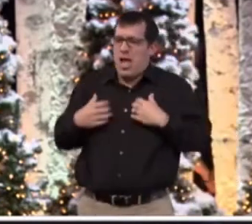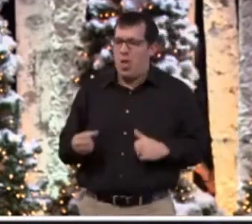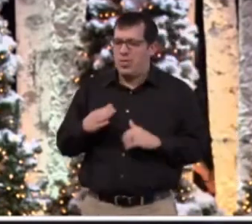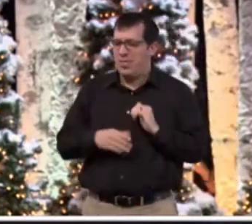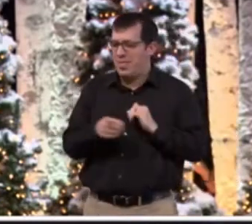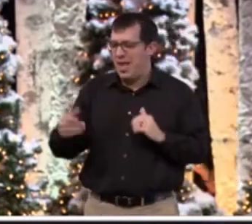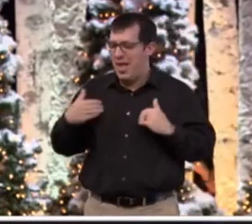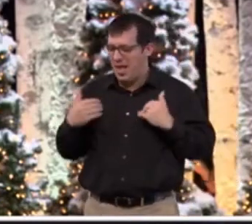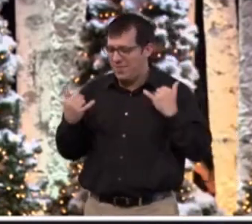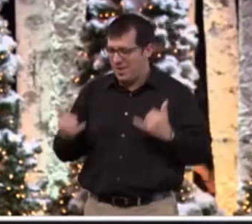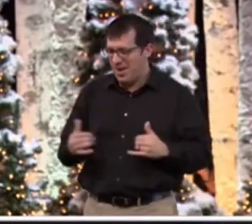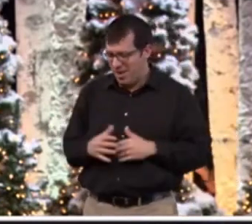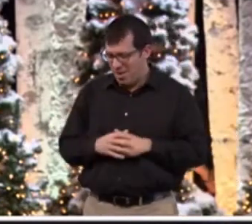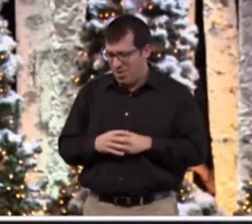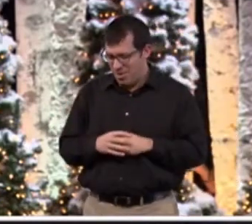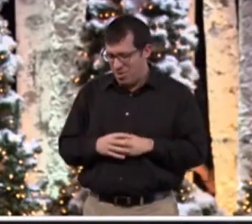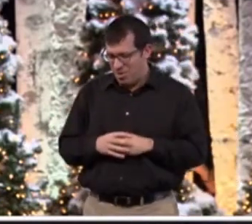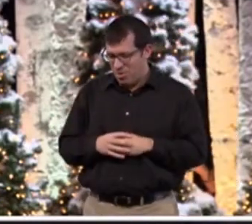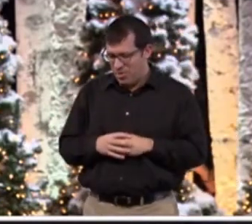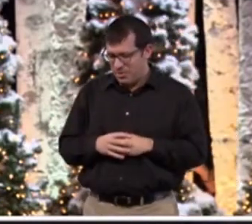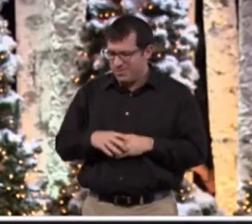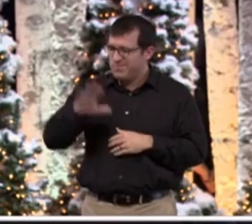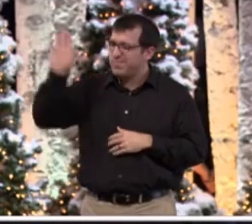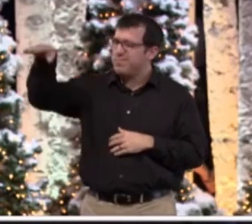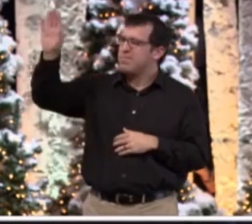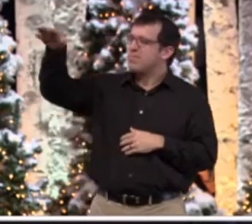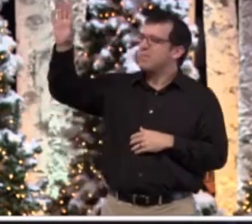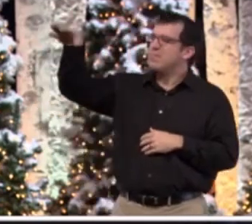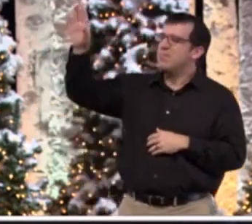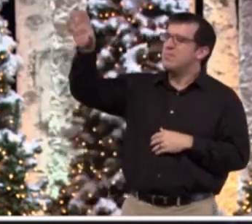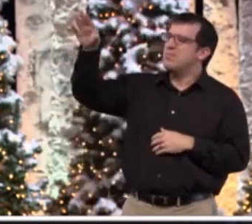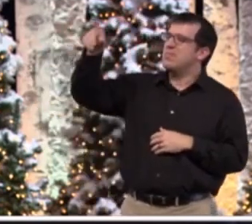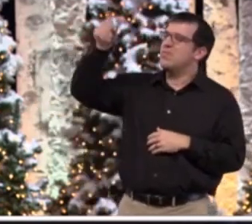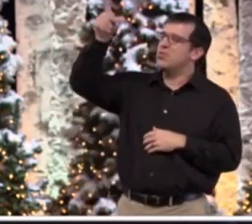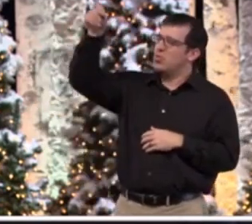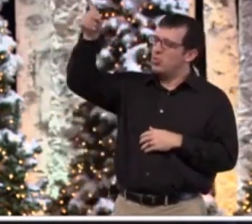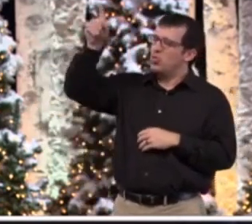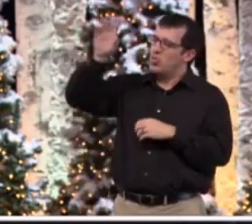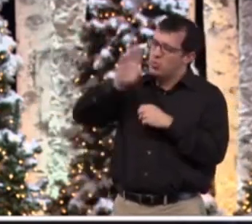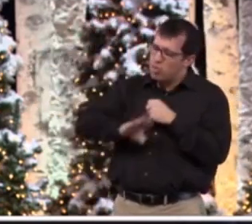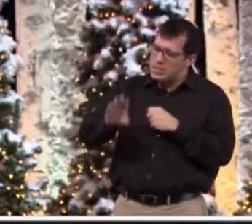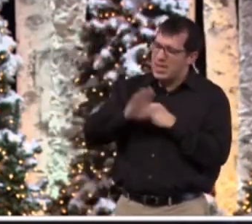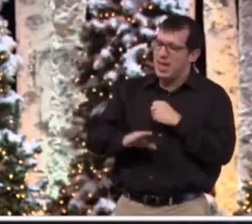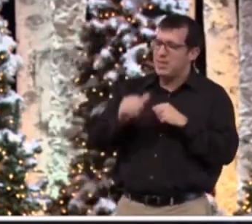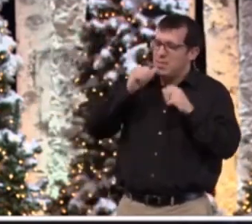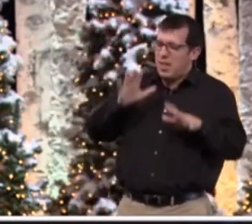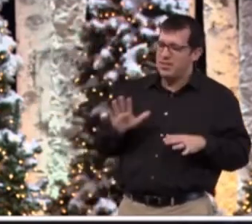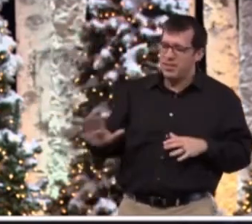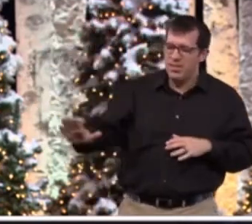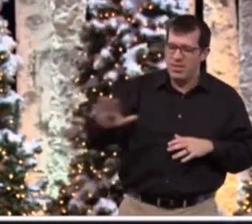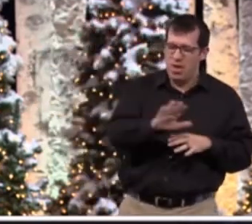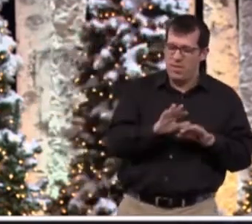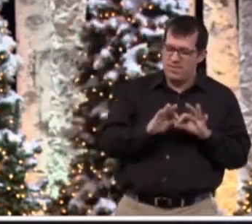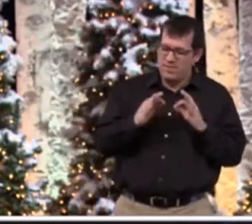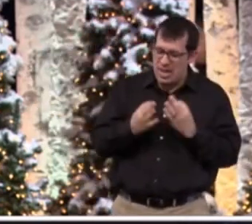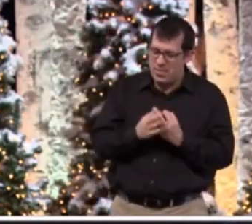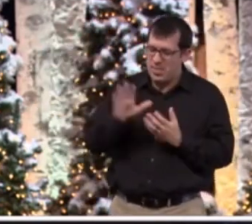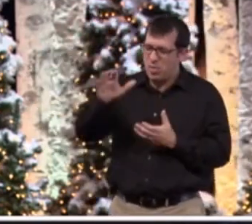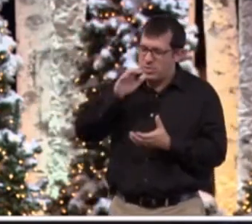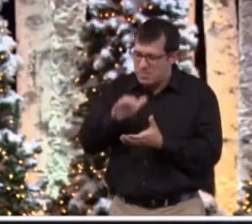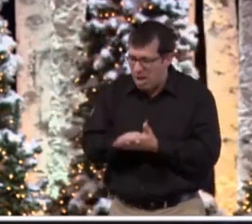अहिलेको भन्दा अझ उत्तम स्वास्थ्य दिनुहोस्, हरेकको परिवारलाई सुरक्षा र आशिष दिनुहोस् भनी म विन्ती गर्छु।